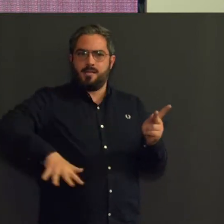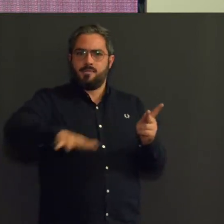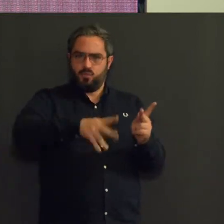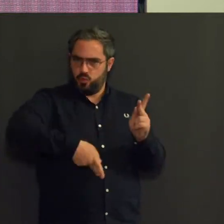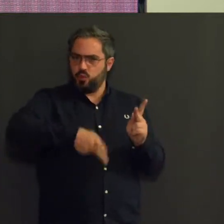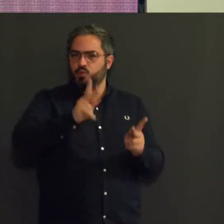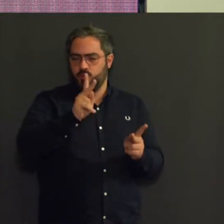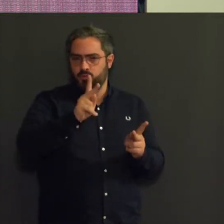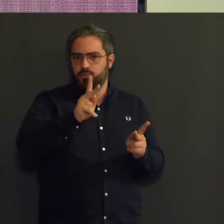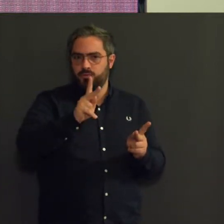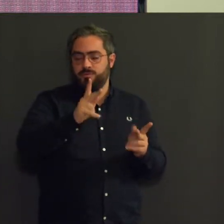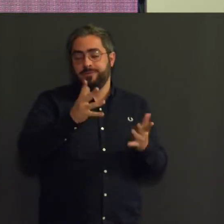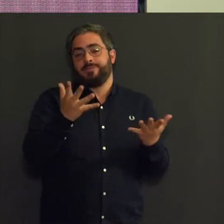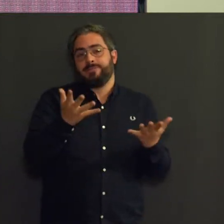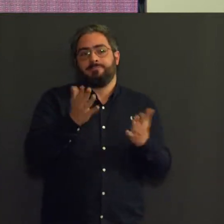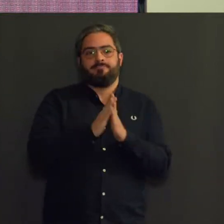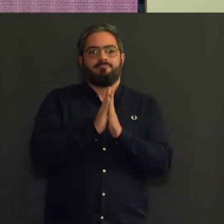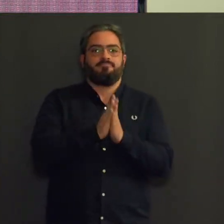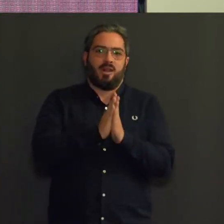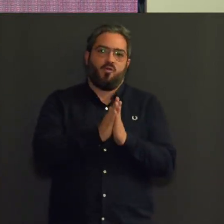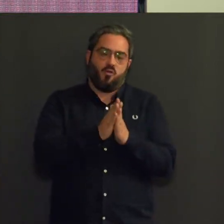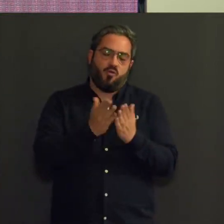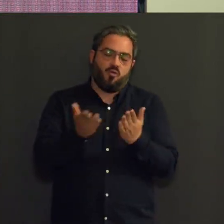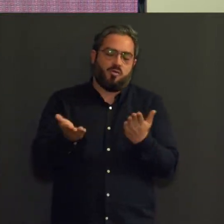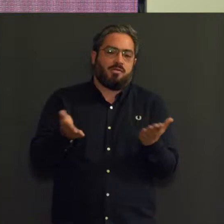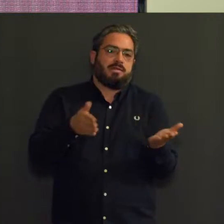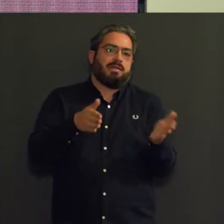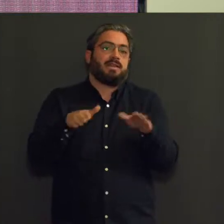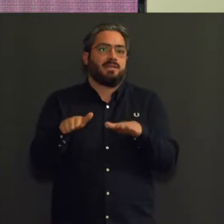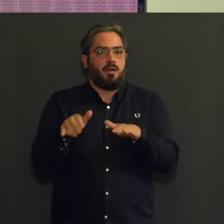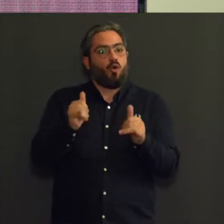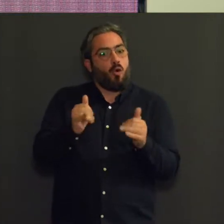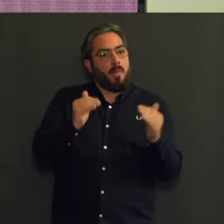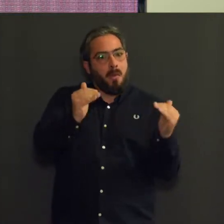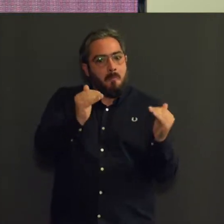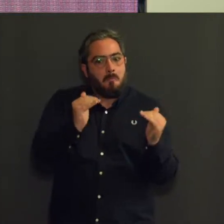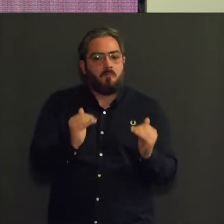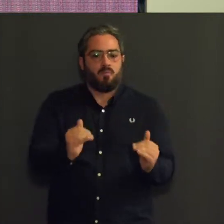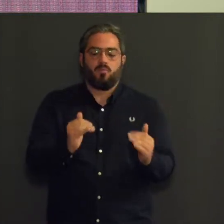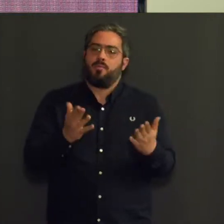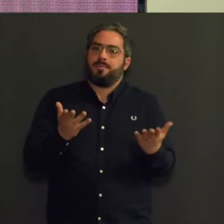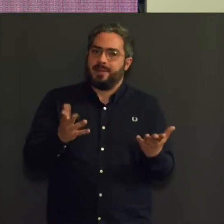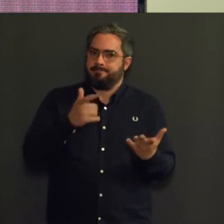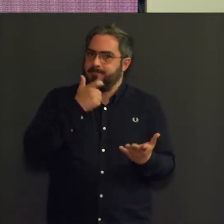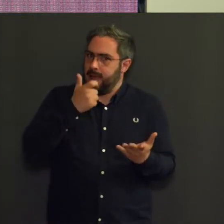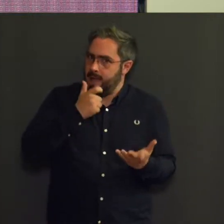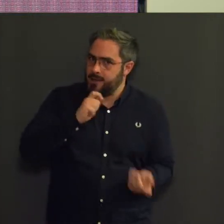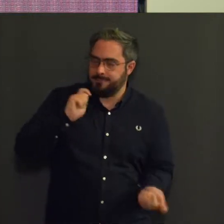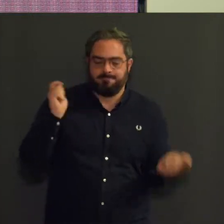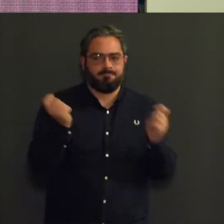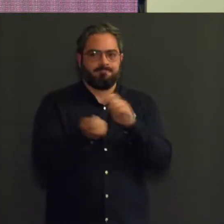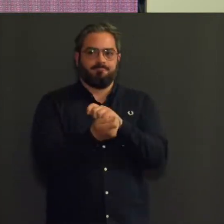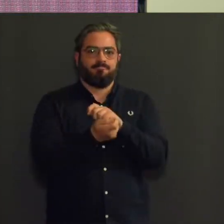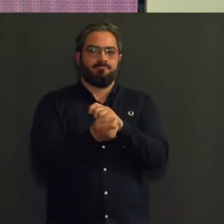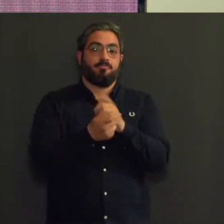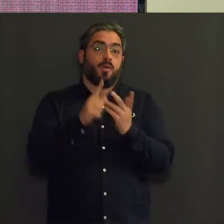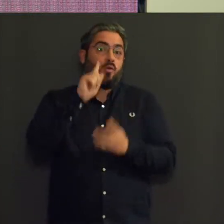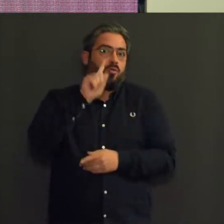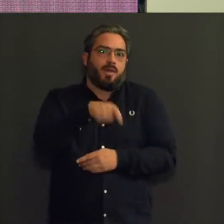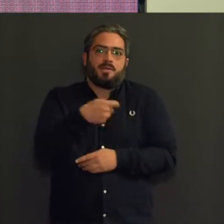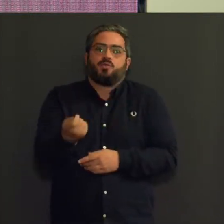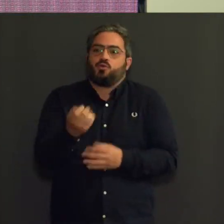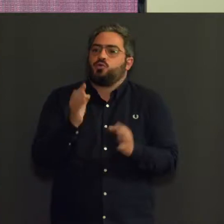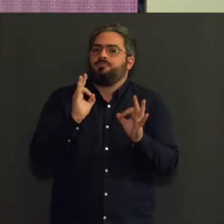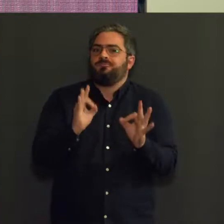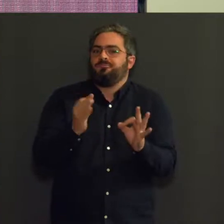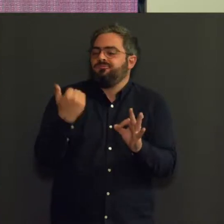malheureusement aussi des décès, même si ceux-ci sont moins nombreux. C'est évidemment une tendance un peu logique dans la mesure